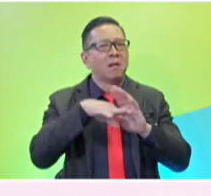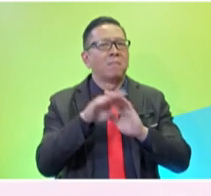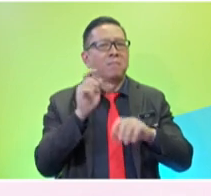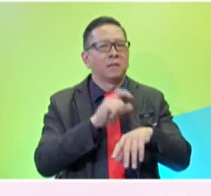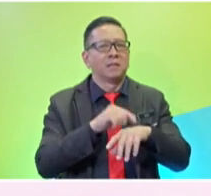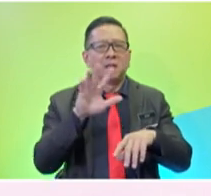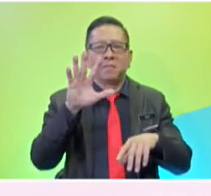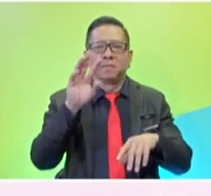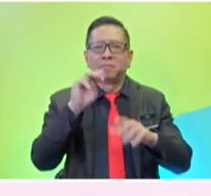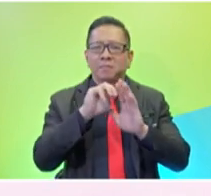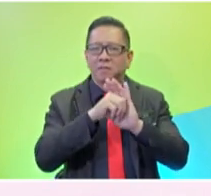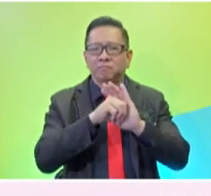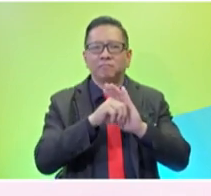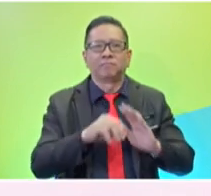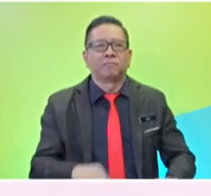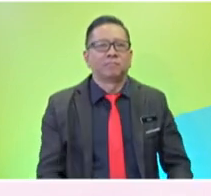lima menit